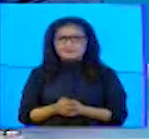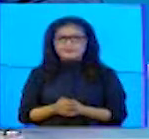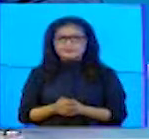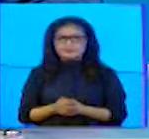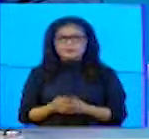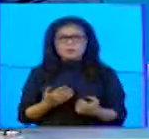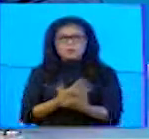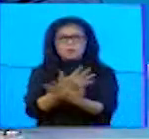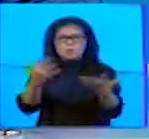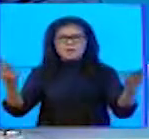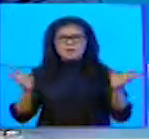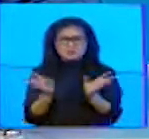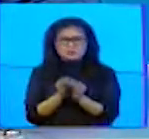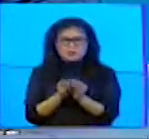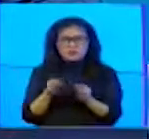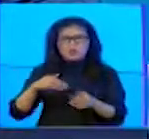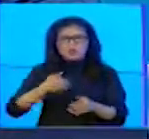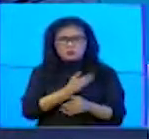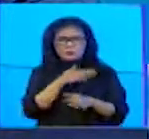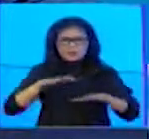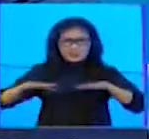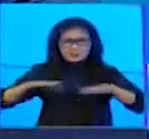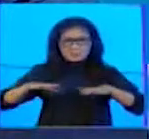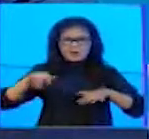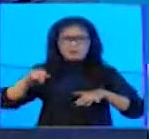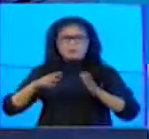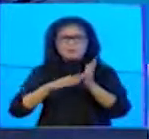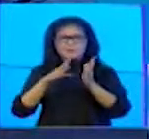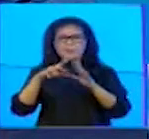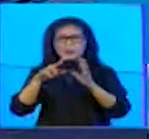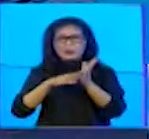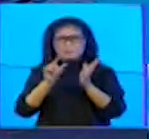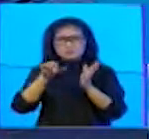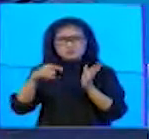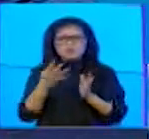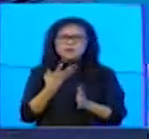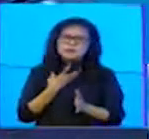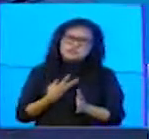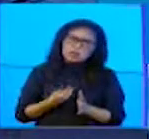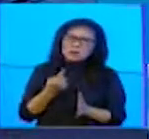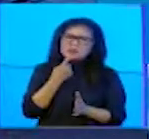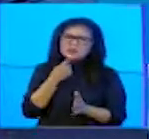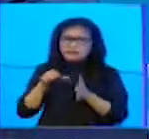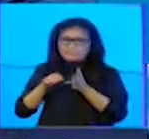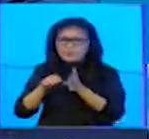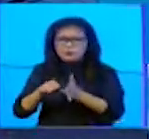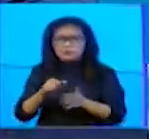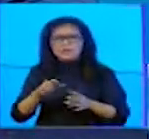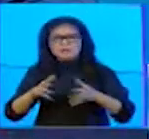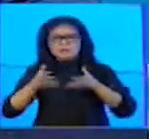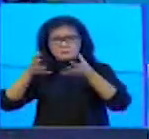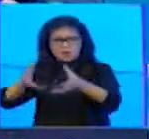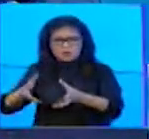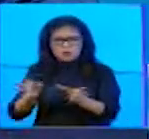di Sejumlah warga korban gempa di Mamuju kecewa dengan penyaluran bantuan sembako menurut Sejumlah warga penerima bantuan